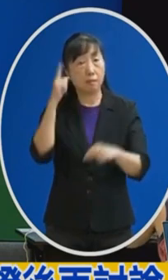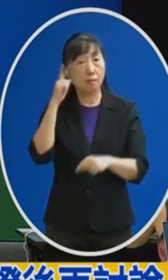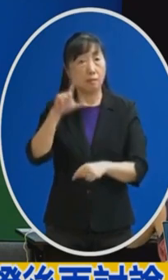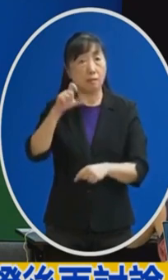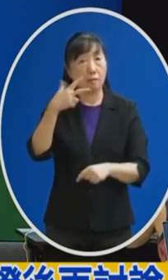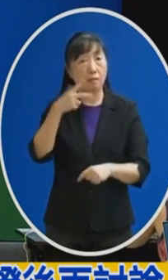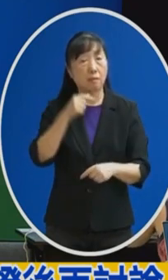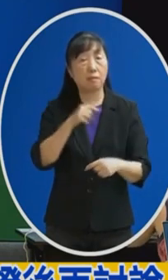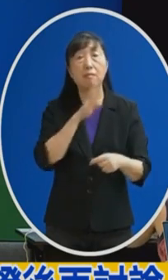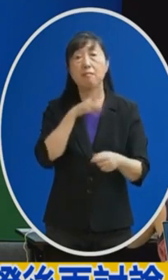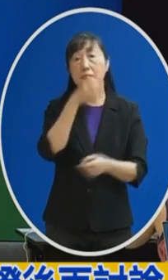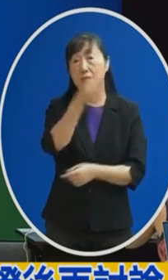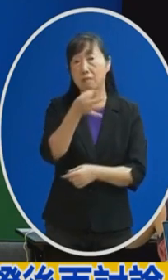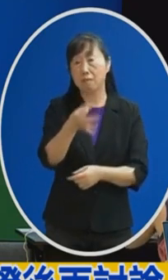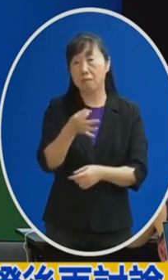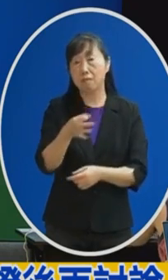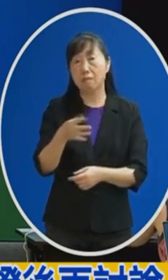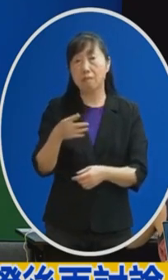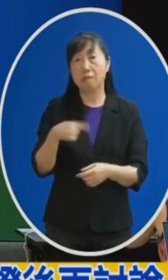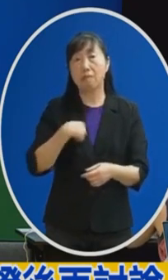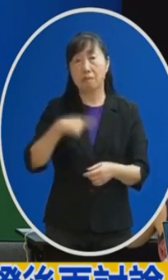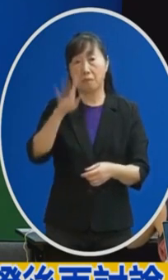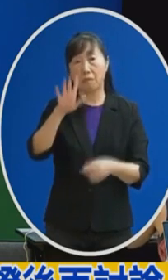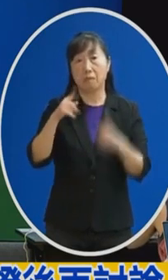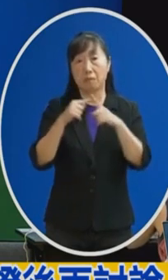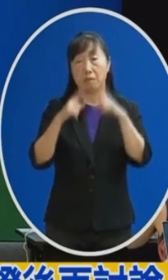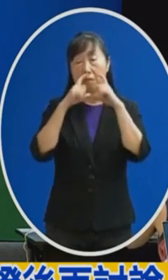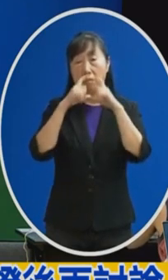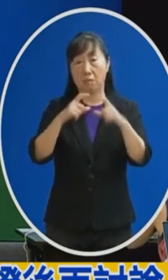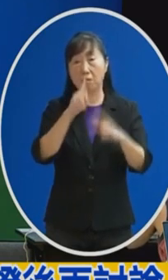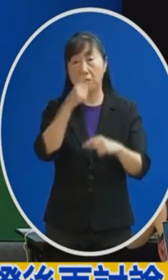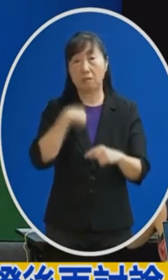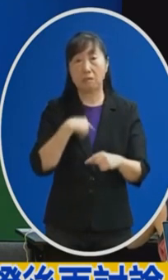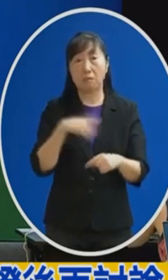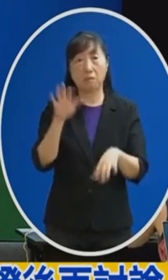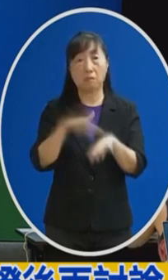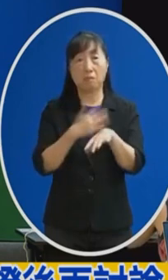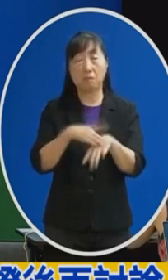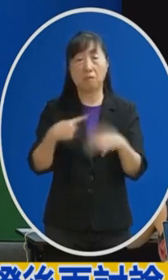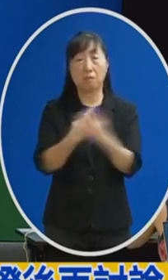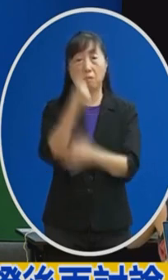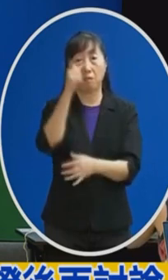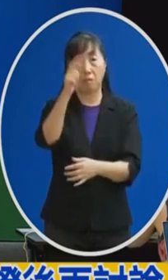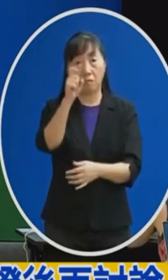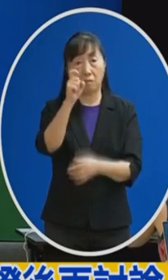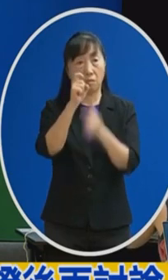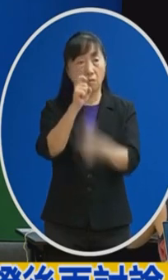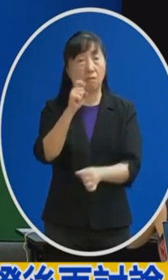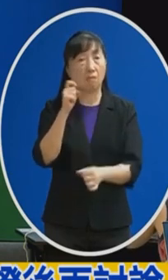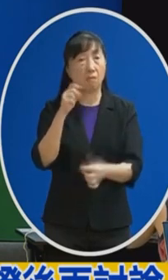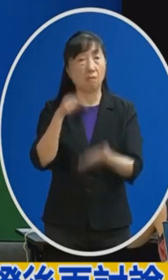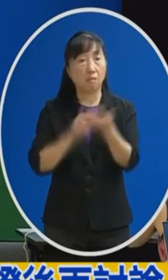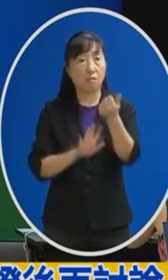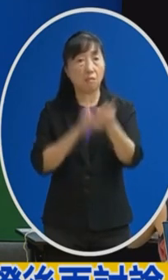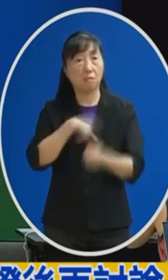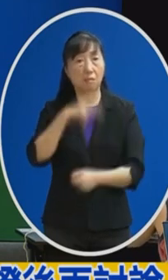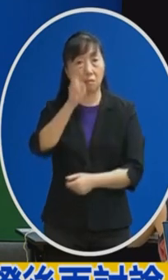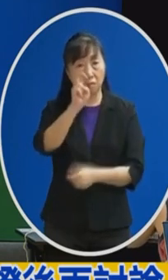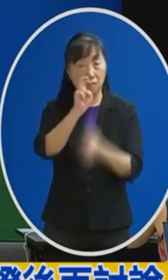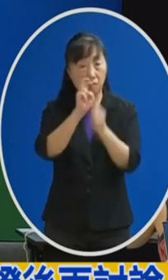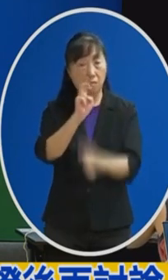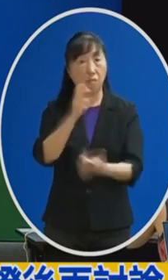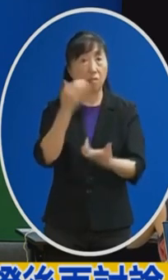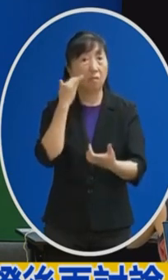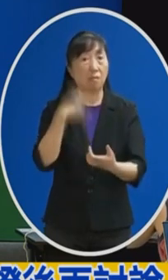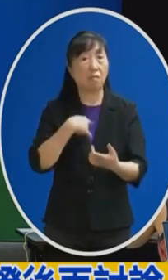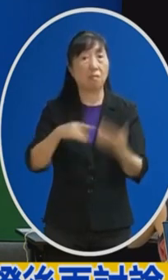有说就是不会只有10亿元，那如果立委也追问说，那就算拨了20亿作为国外疫苗的预购